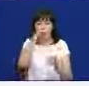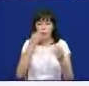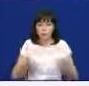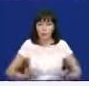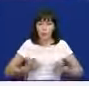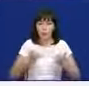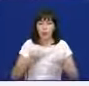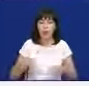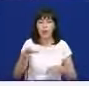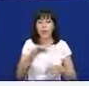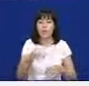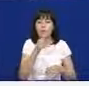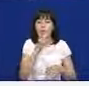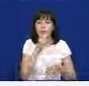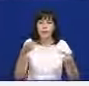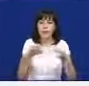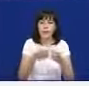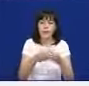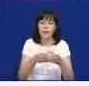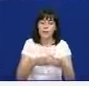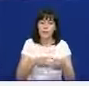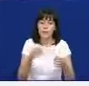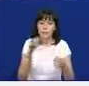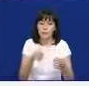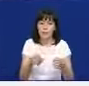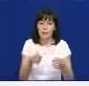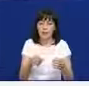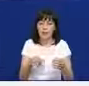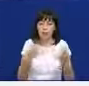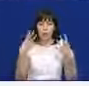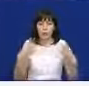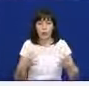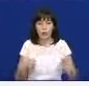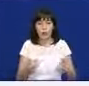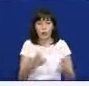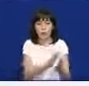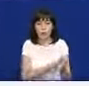мына облыстық ардагерлер кеңесінің атынан, ұйымының атынан сізге зор денсаулық.